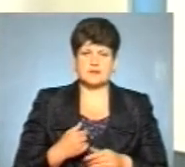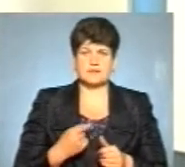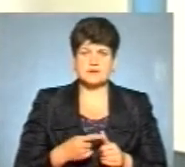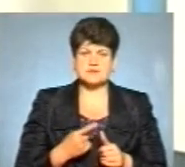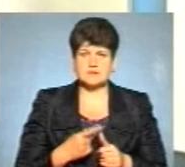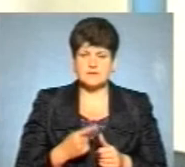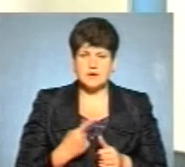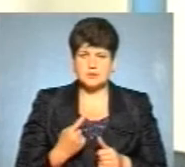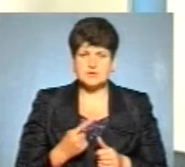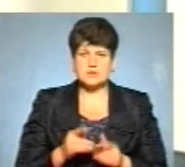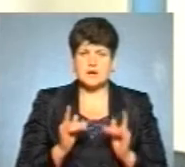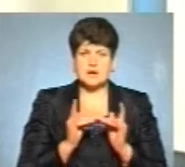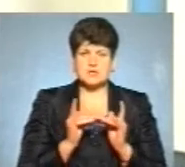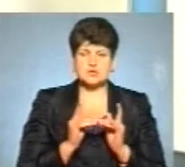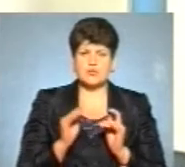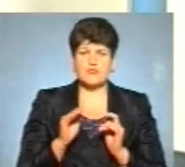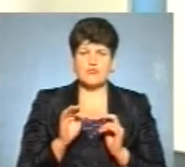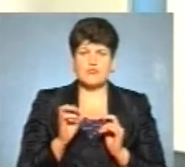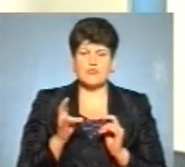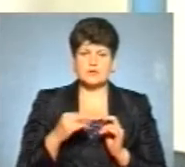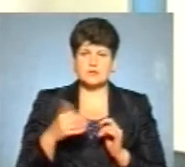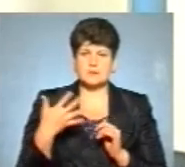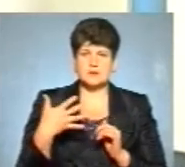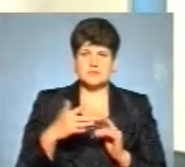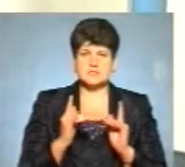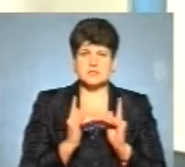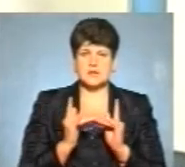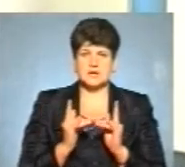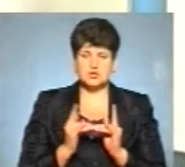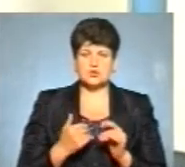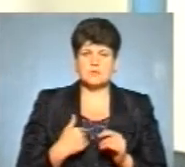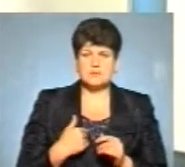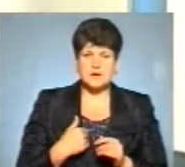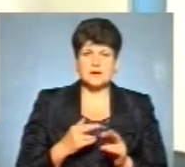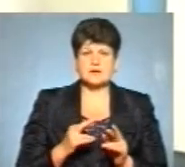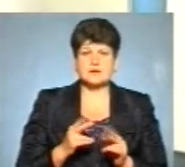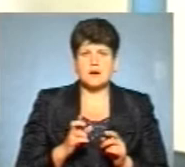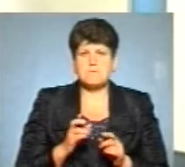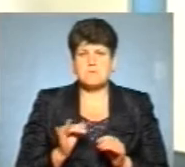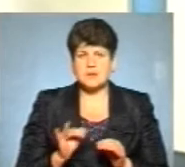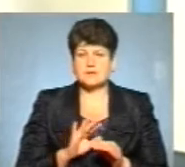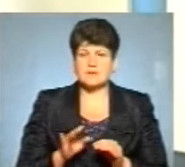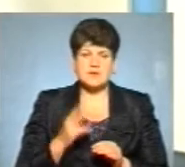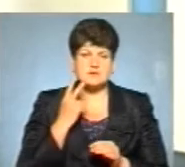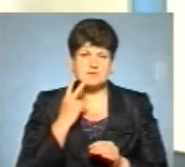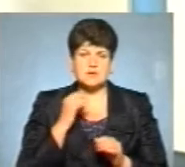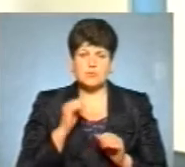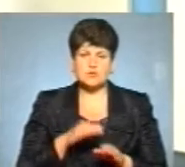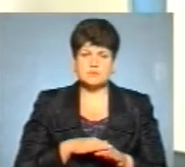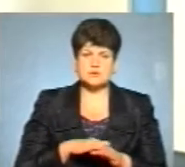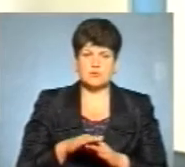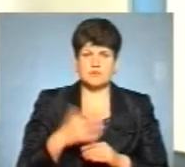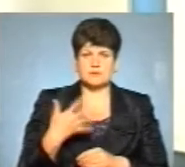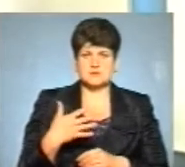називаючи ліжковий фонд на 50 ліжок, ми якби не завжди можемо заповнити